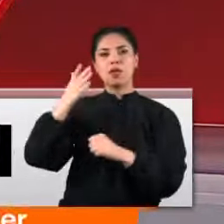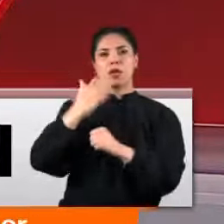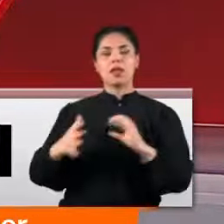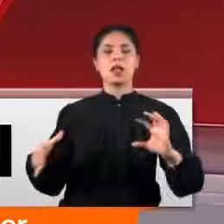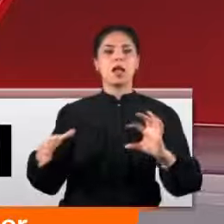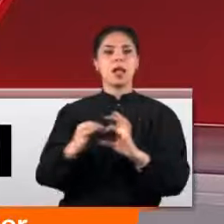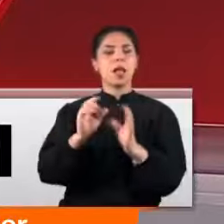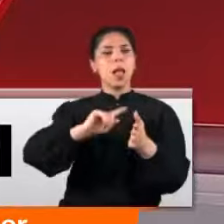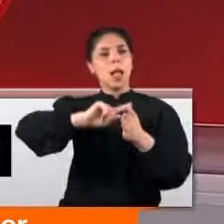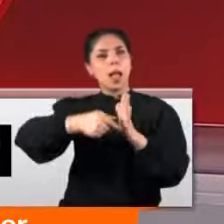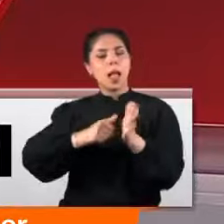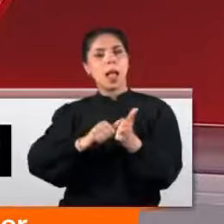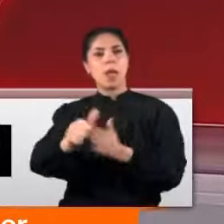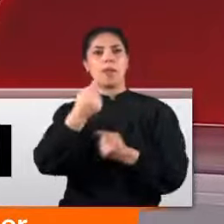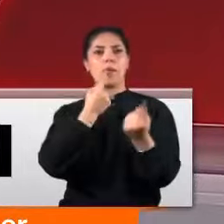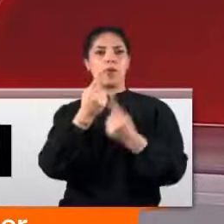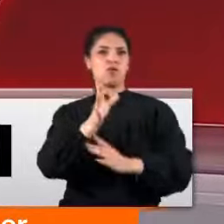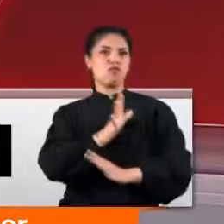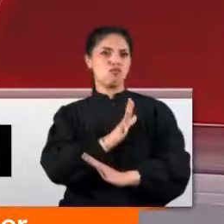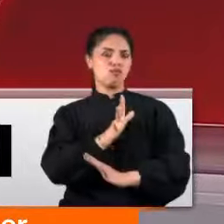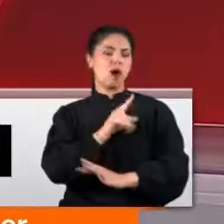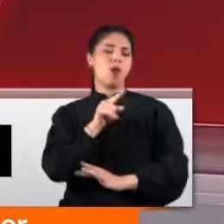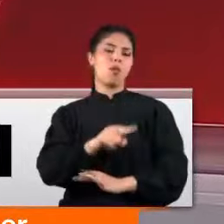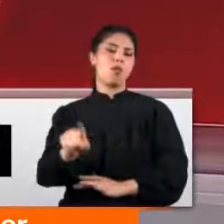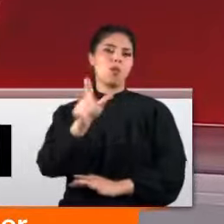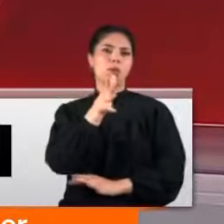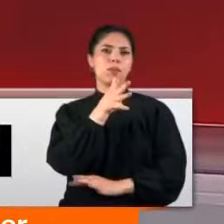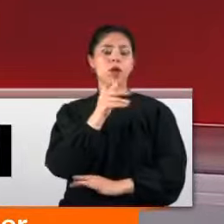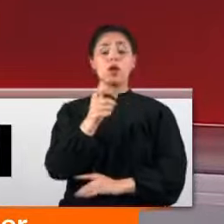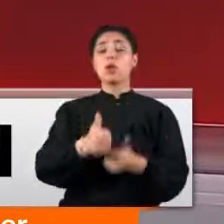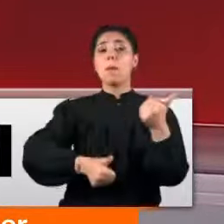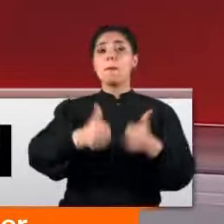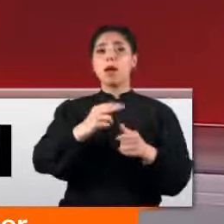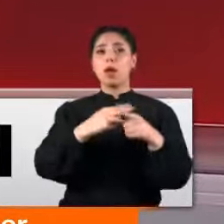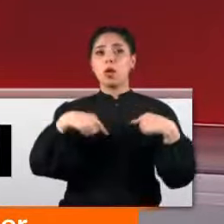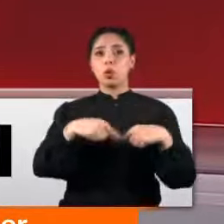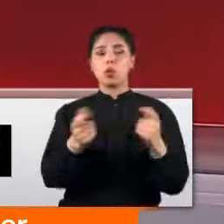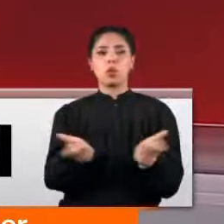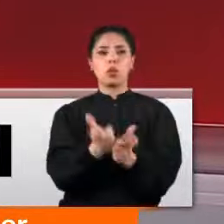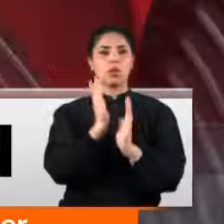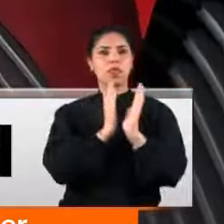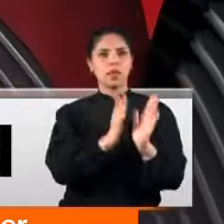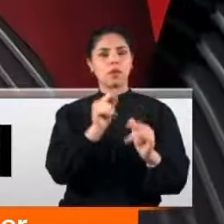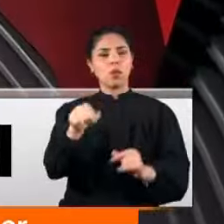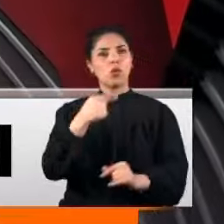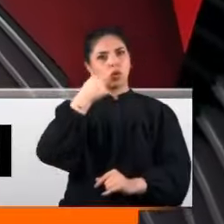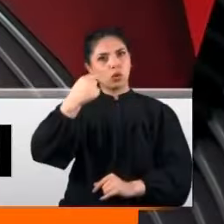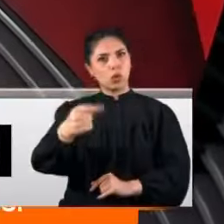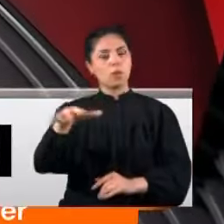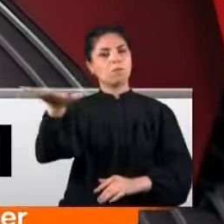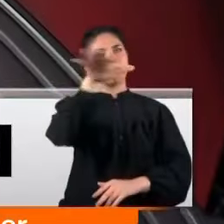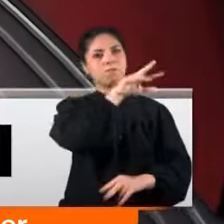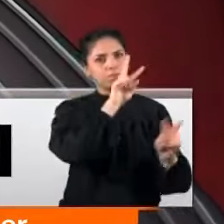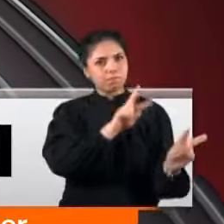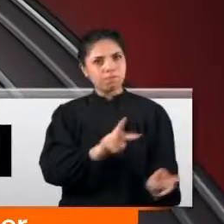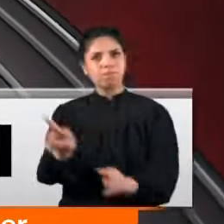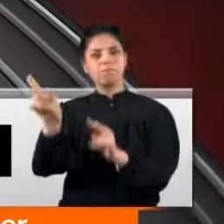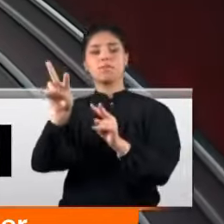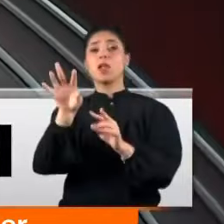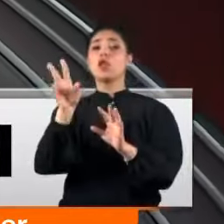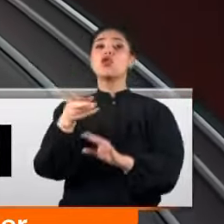Tüm bunların ve daha birçok başlığın ele alındığını biliyoruz. Kabine toplantısı devam ediyor. O notu verelim. Gözlerimiz, kulaklarımız o noktada ve son